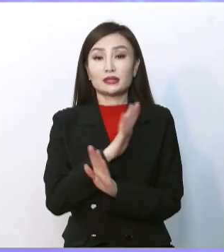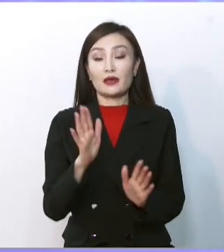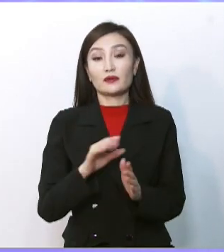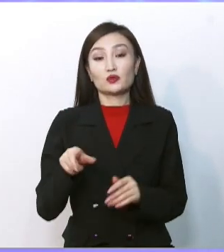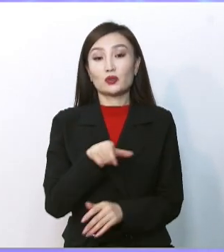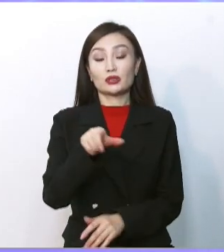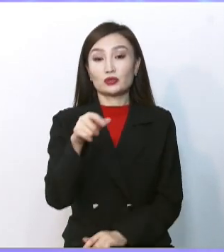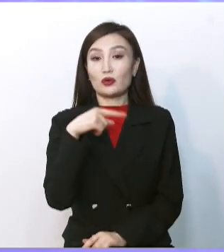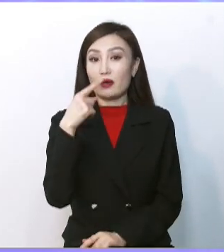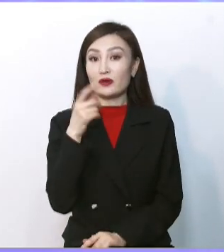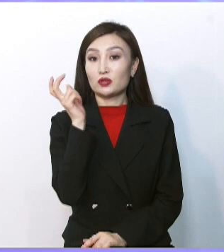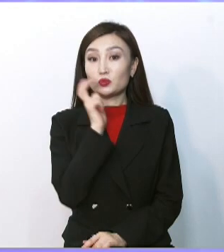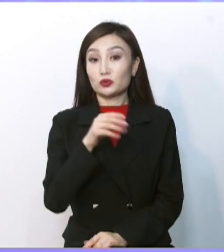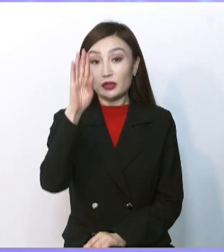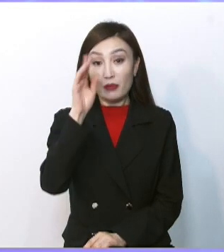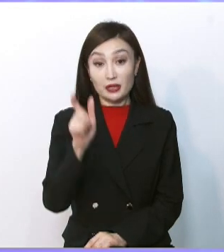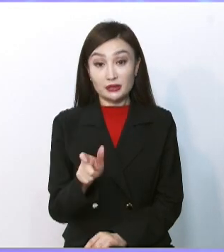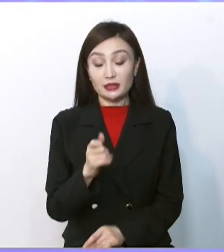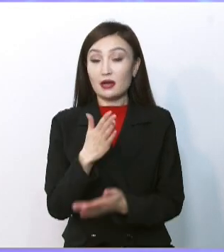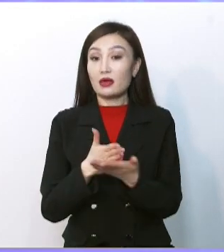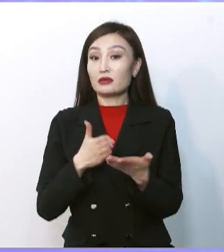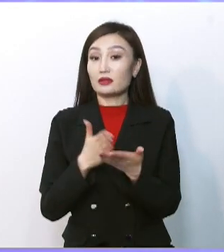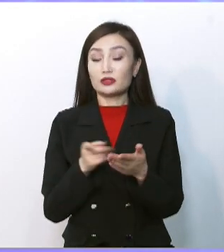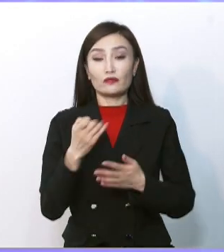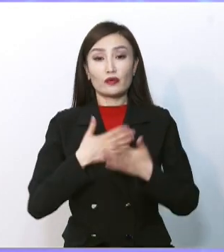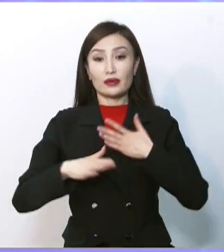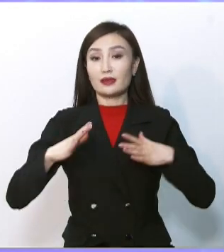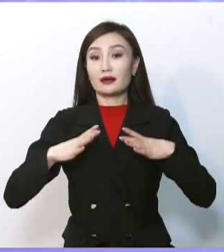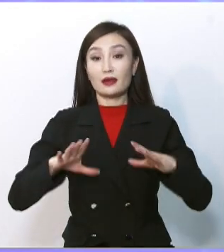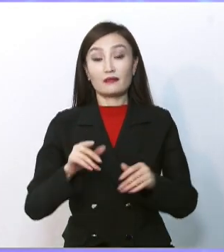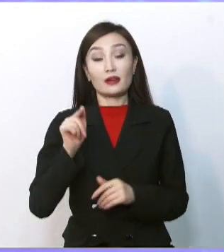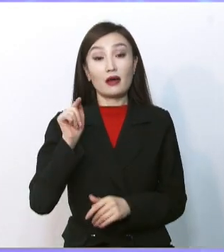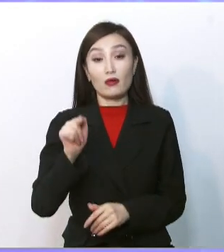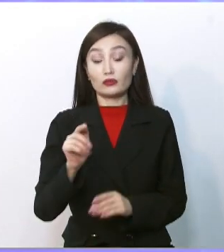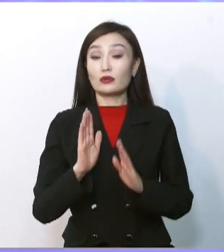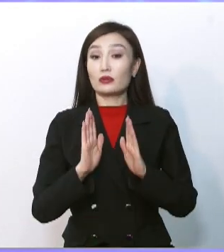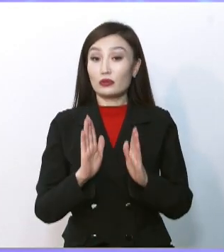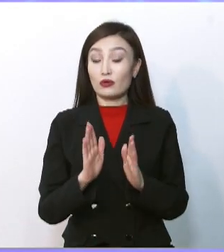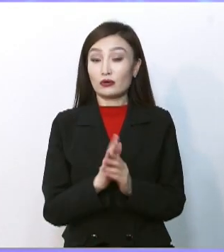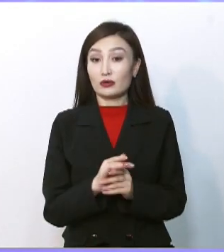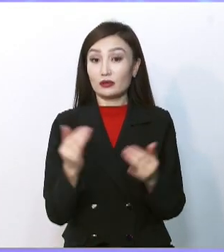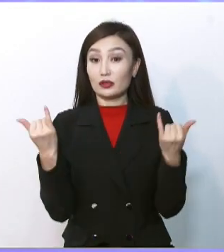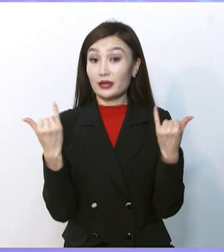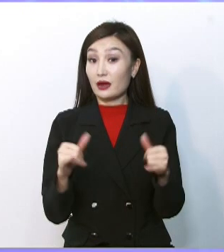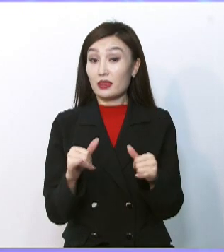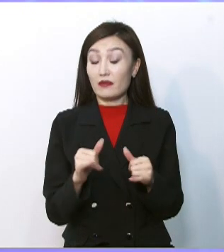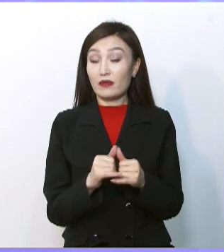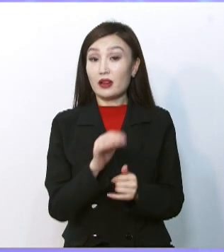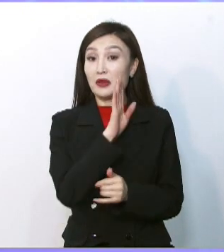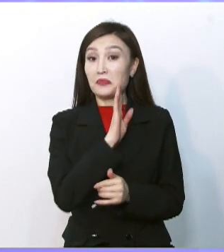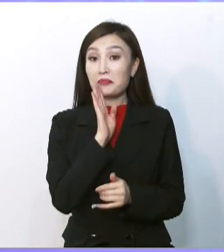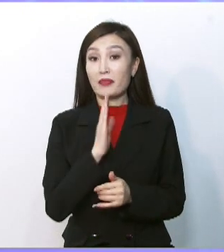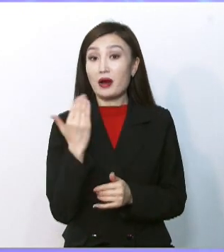говорит скучный мальчишка. Ничего его не радовало, он только негодовал. Мама